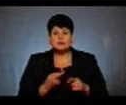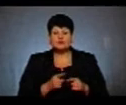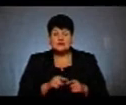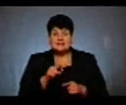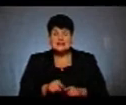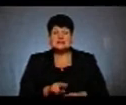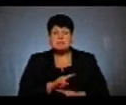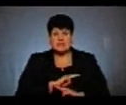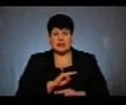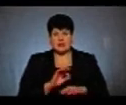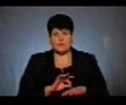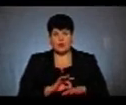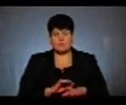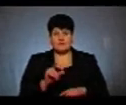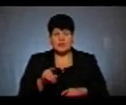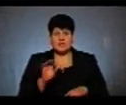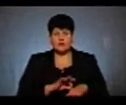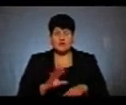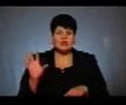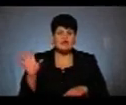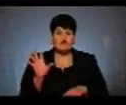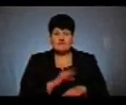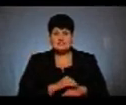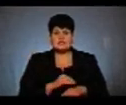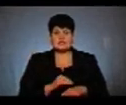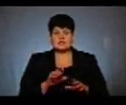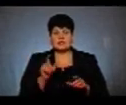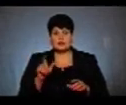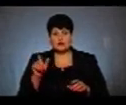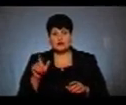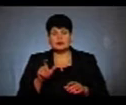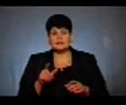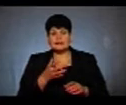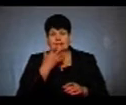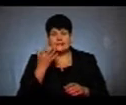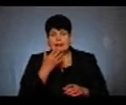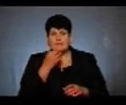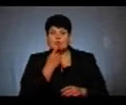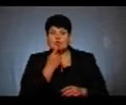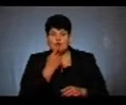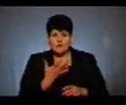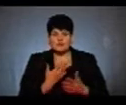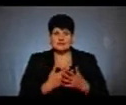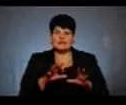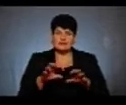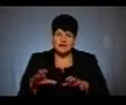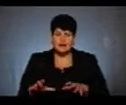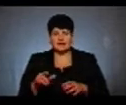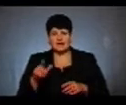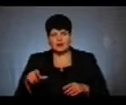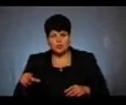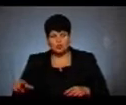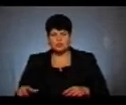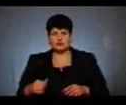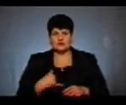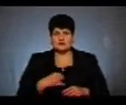небезпечна хвороба. В неї хворіють всі теплокровні і тварини, тобто, в числі, на жаль, людина. У нас за останні 8 років в області було два випадки летальних,